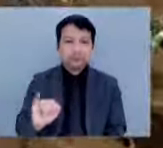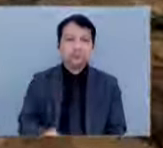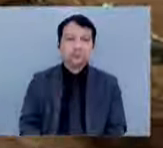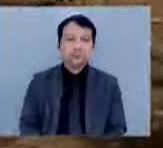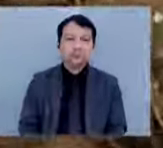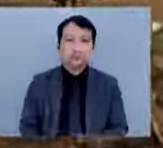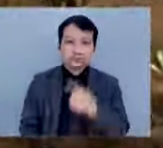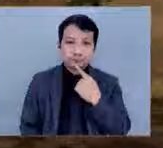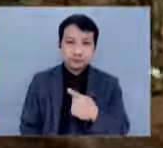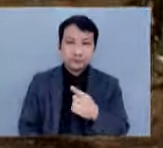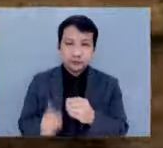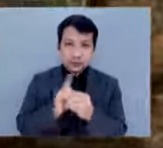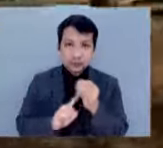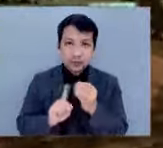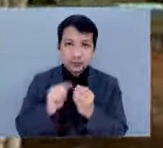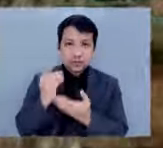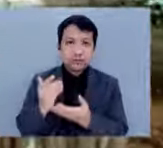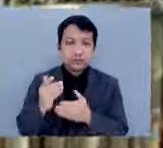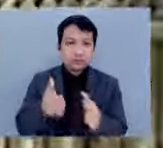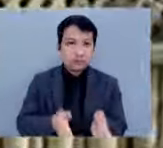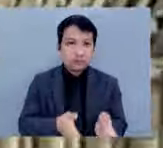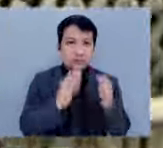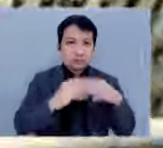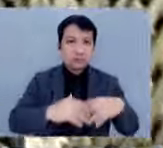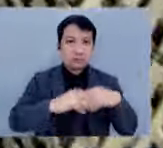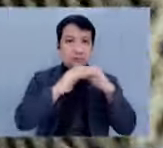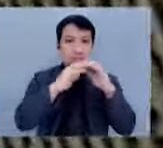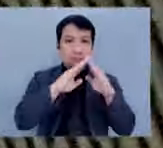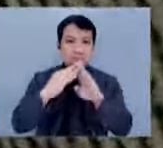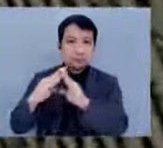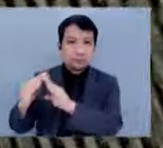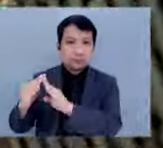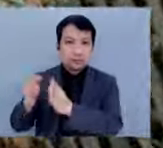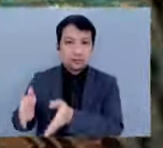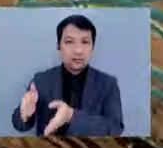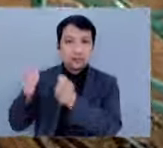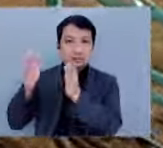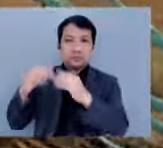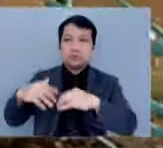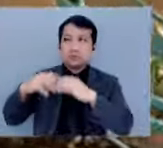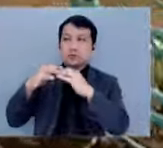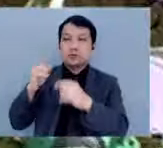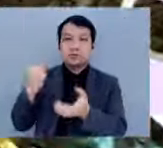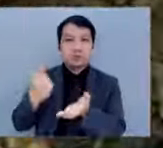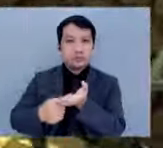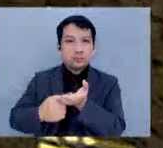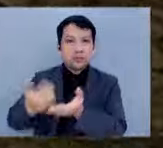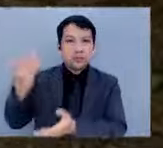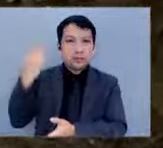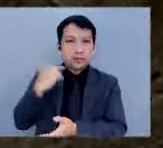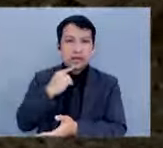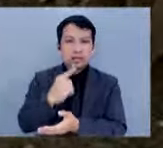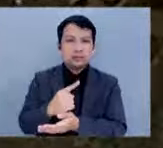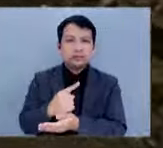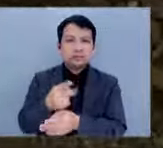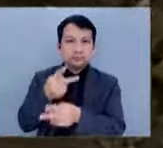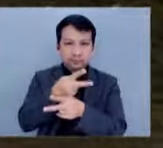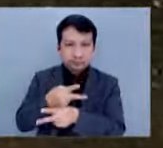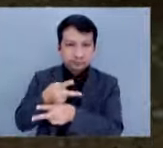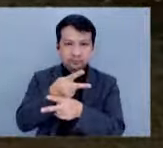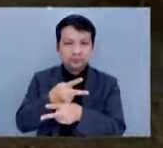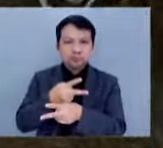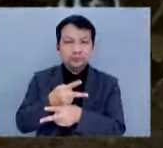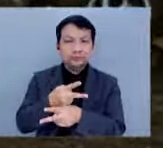Maituturing na paglabag ang pagtatayo nila roon ng mga bahay at estruktura. Ang usapan daw kasi noon, magiging tagapangalaga lang ng lugar